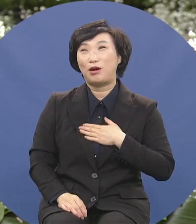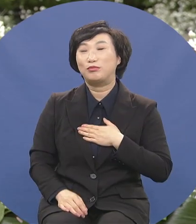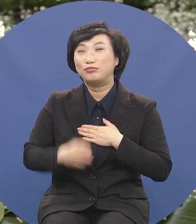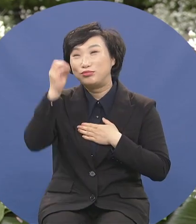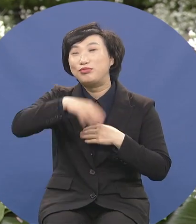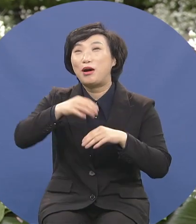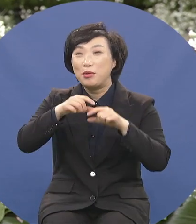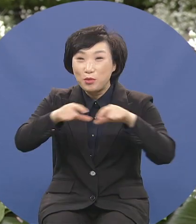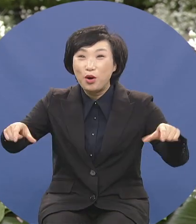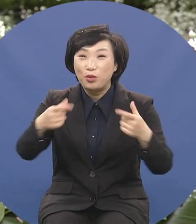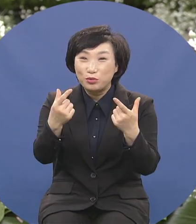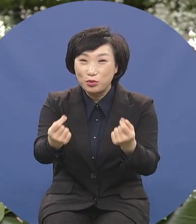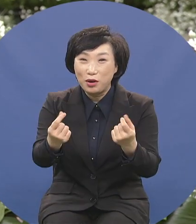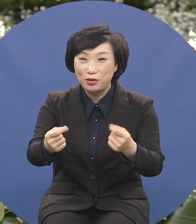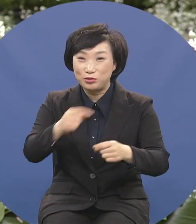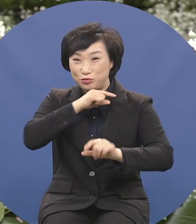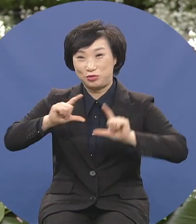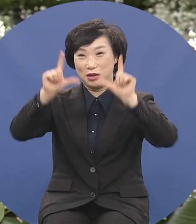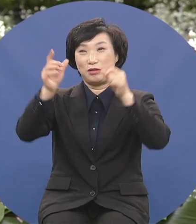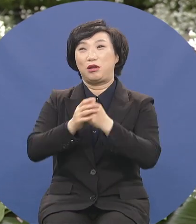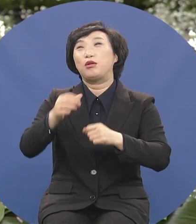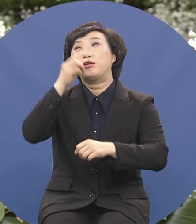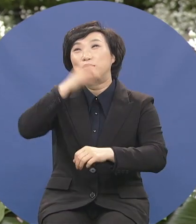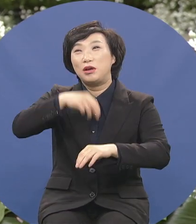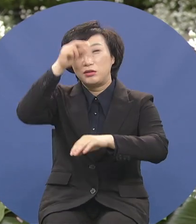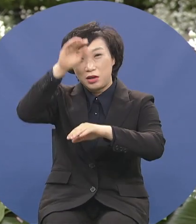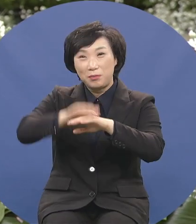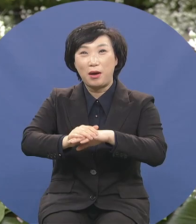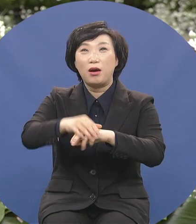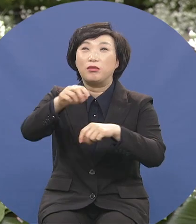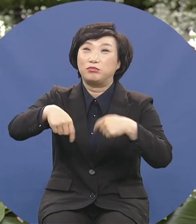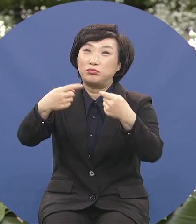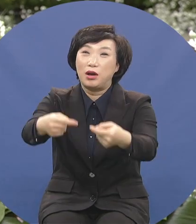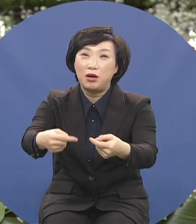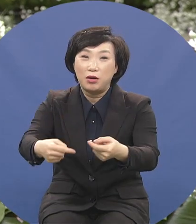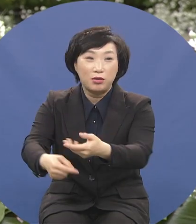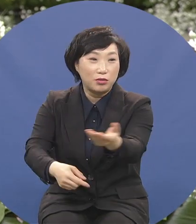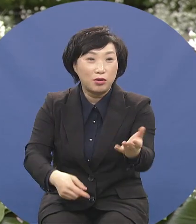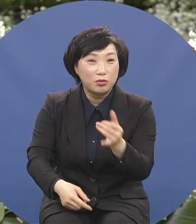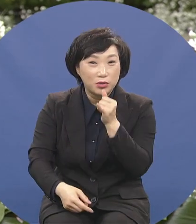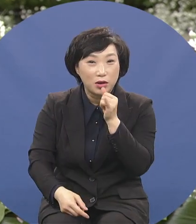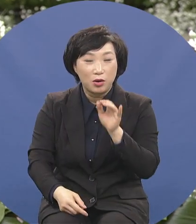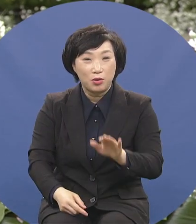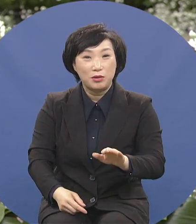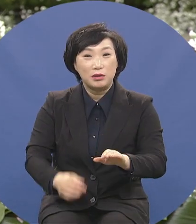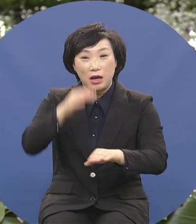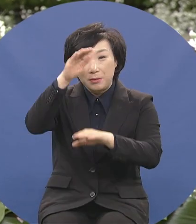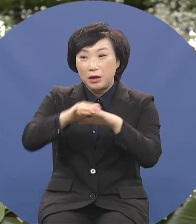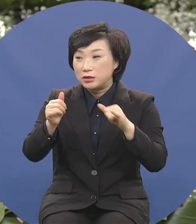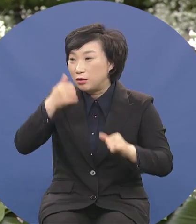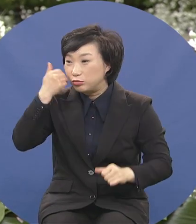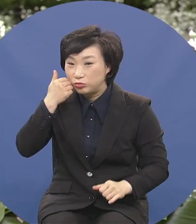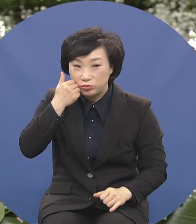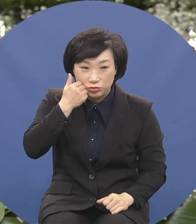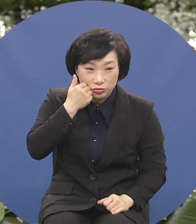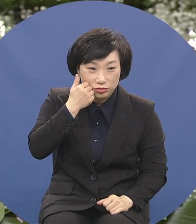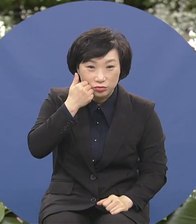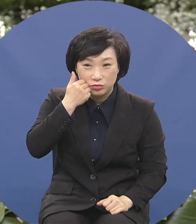그저 평소나 똑같은 주일이지 뭐. 그러고 오늘 예배하는 사람들이